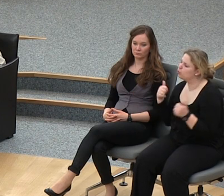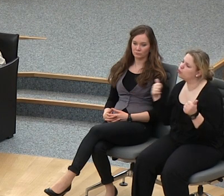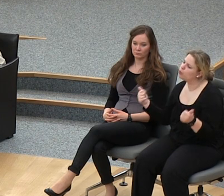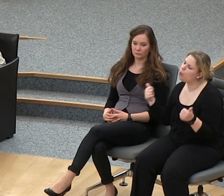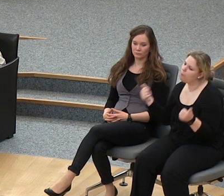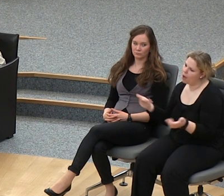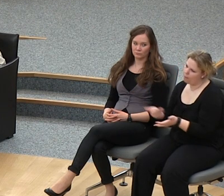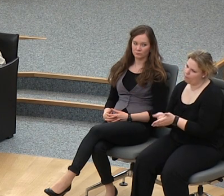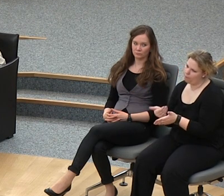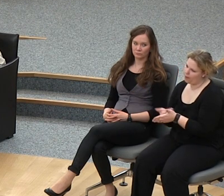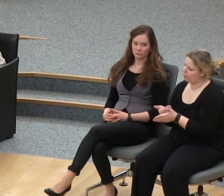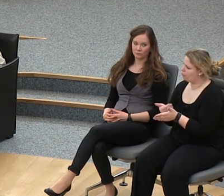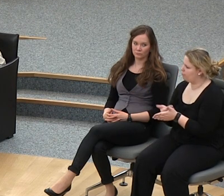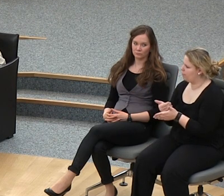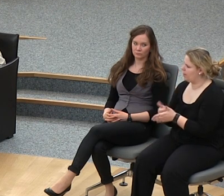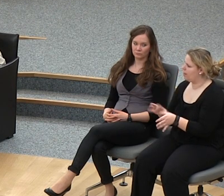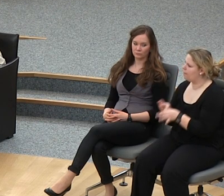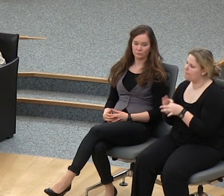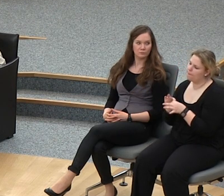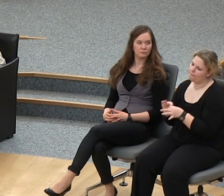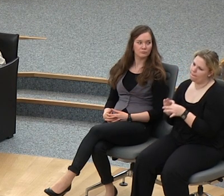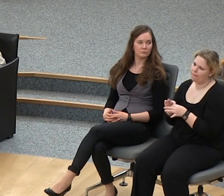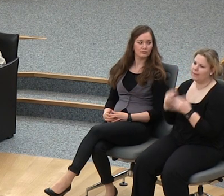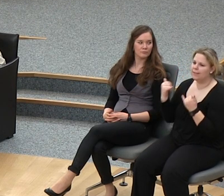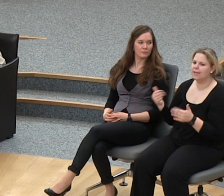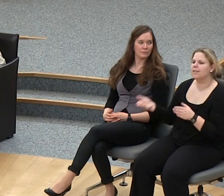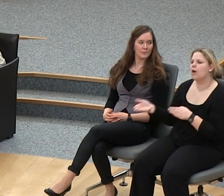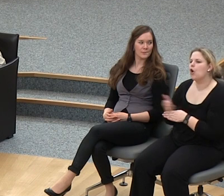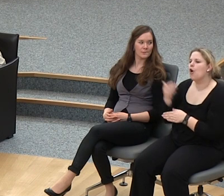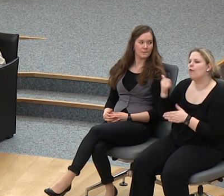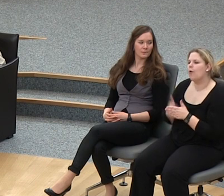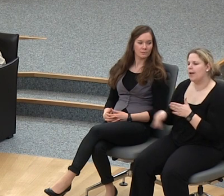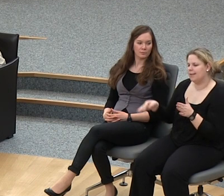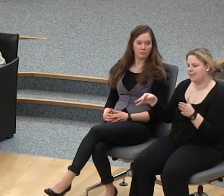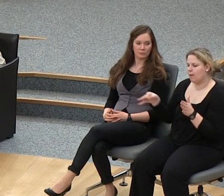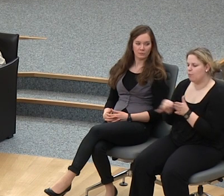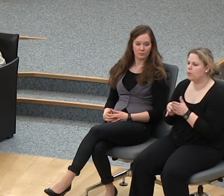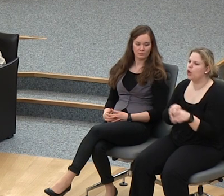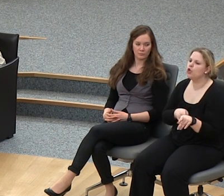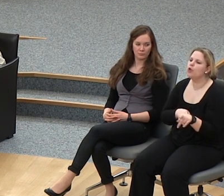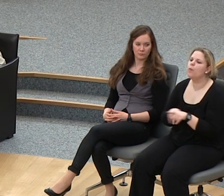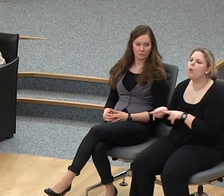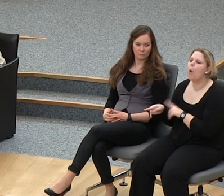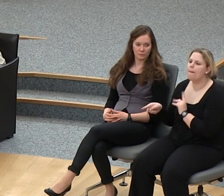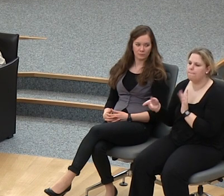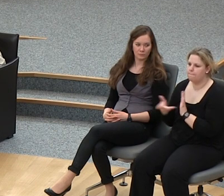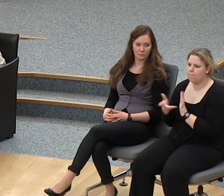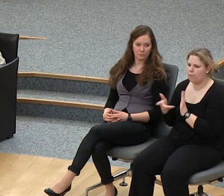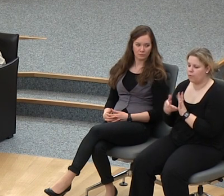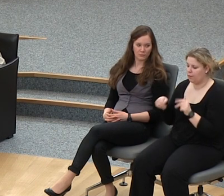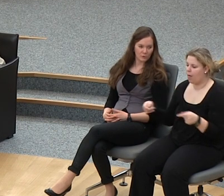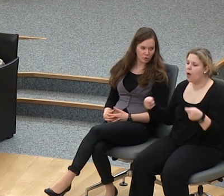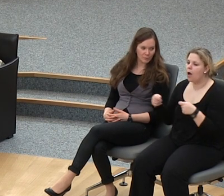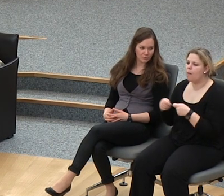wir auch propagieren wollen. Ein vorletzter Punkt, Normenprüfung. Wir sind das einzige